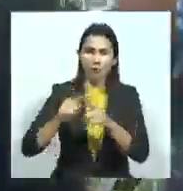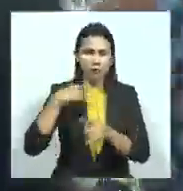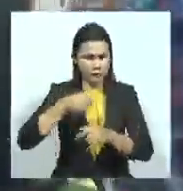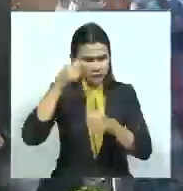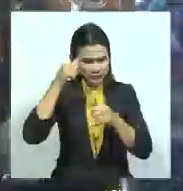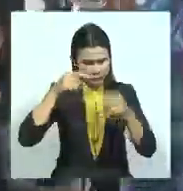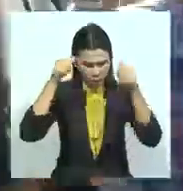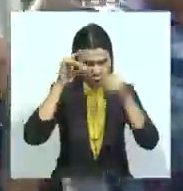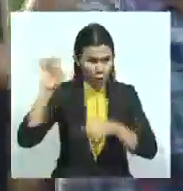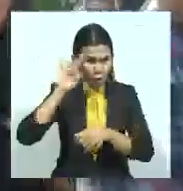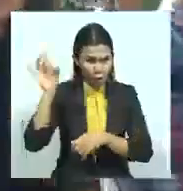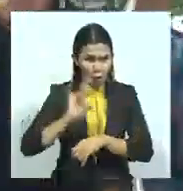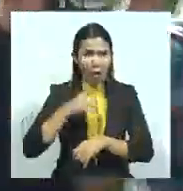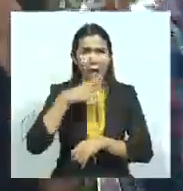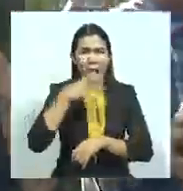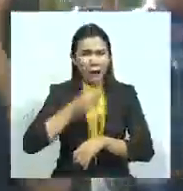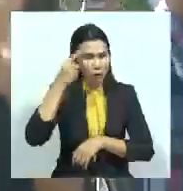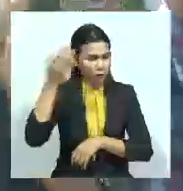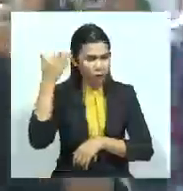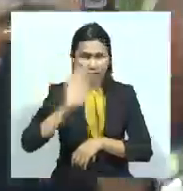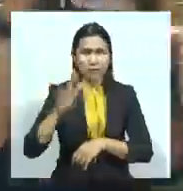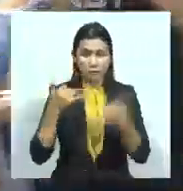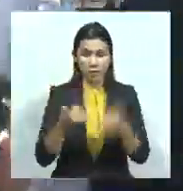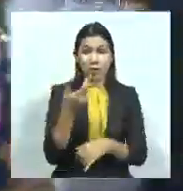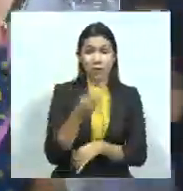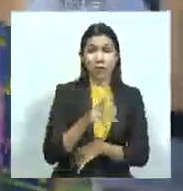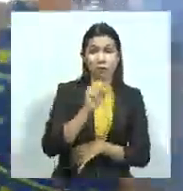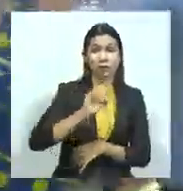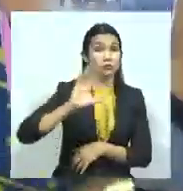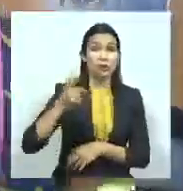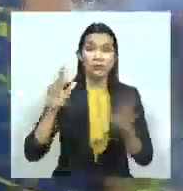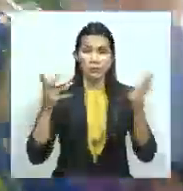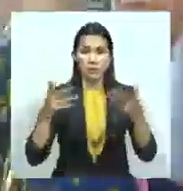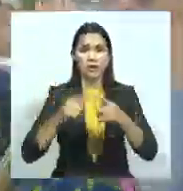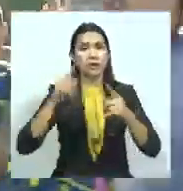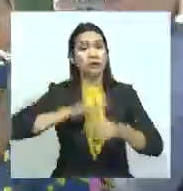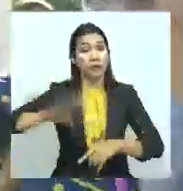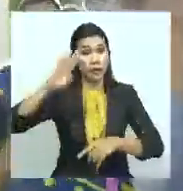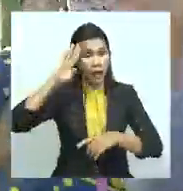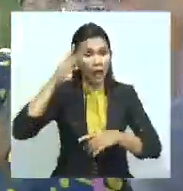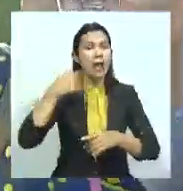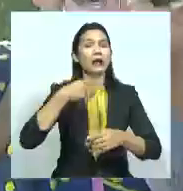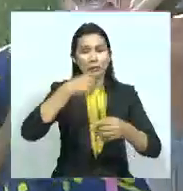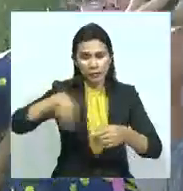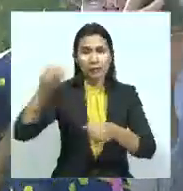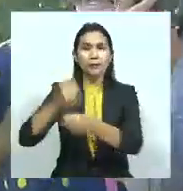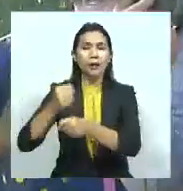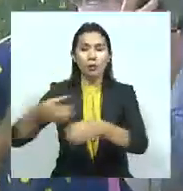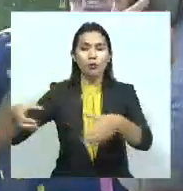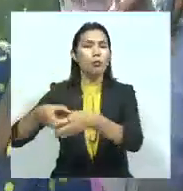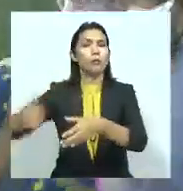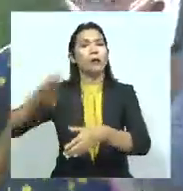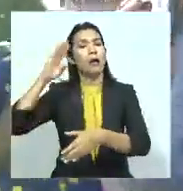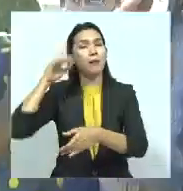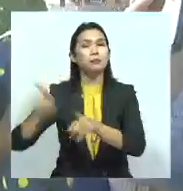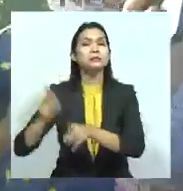อดีตยืนยันว่าวันนี้ไม่มีคสช.แล้วกองทัพกลับมาอยู่ในระบบมีหน้าที่ทำตามนโยบายรัฐบาลและขอให้ร่วมกันทำปัจจุบัน